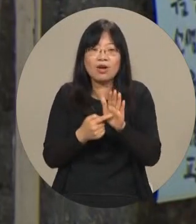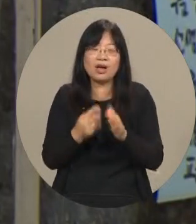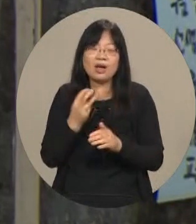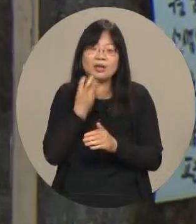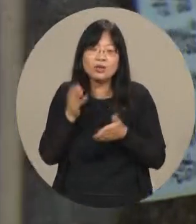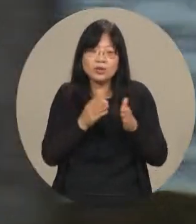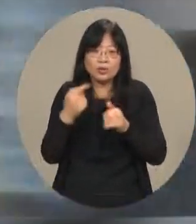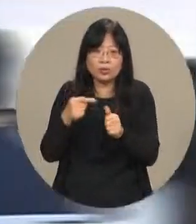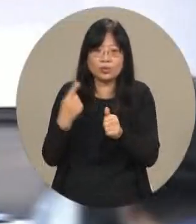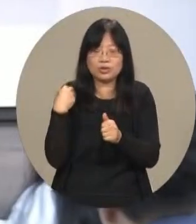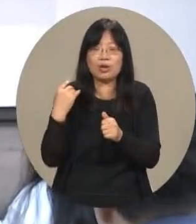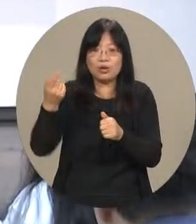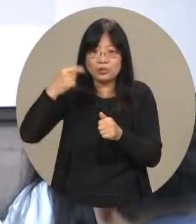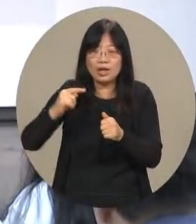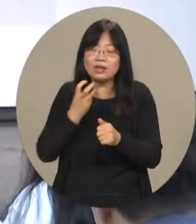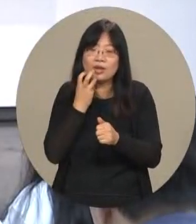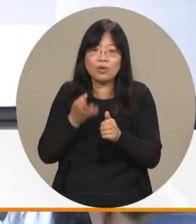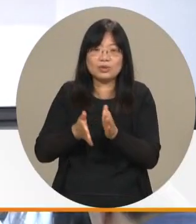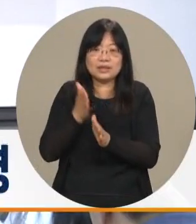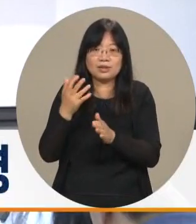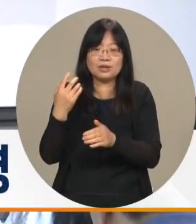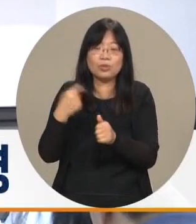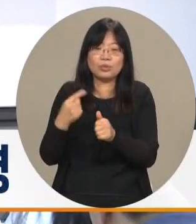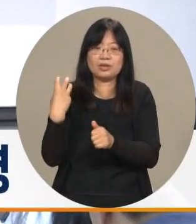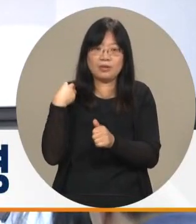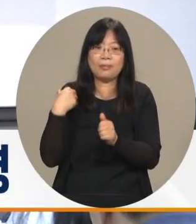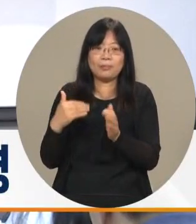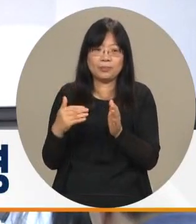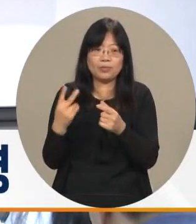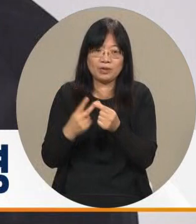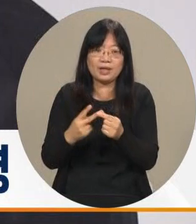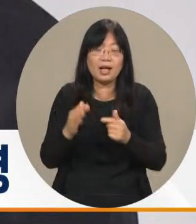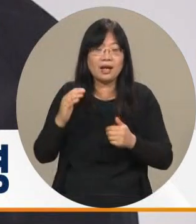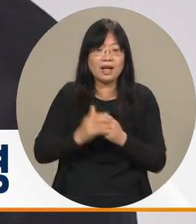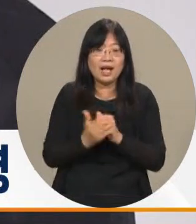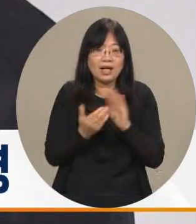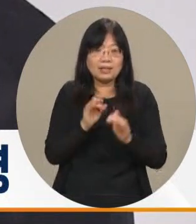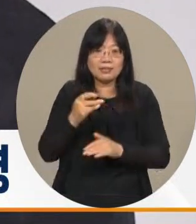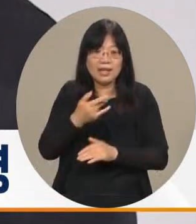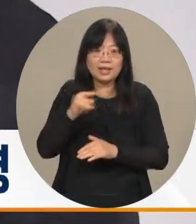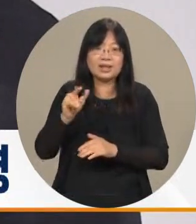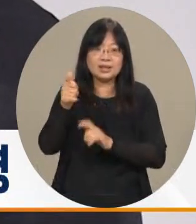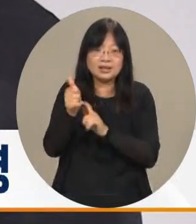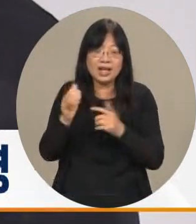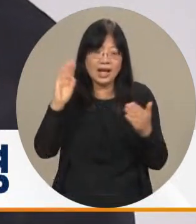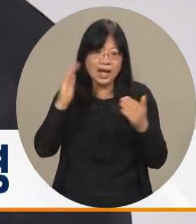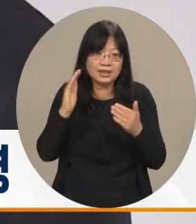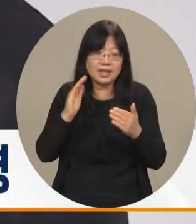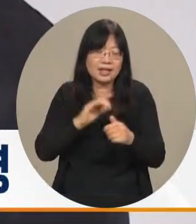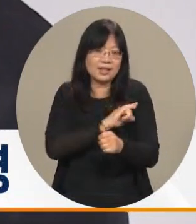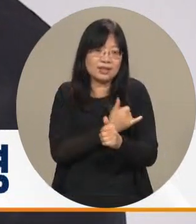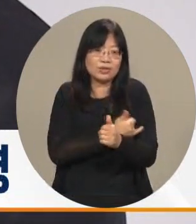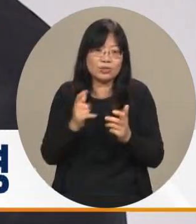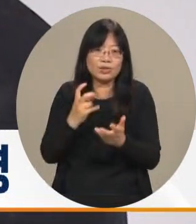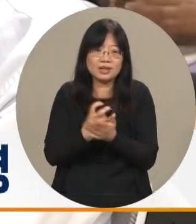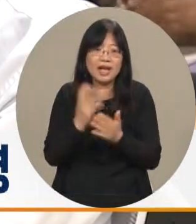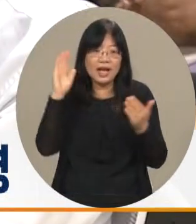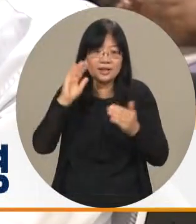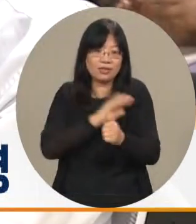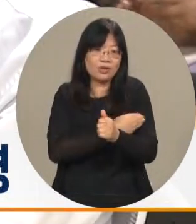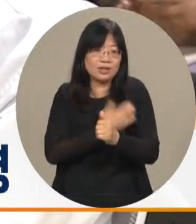서울교육청이 두 번째입니다 앞서 임태희 경기도 교육감은 학생인권조례를 학생 권리와 책임에 관한 조례로